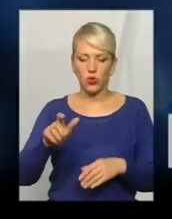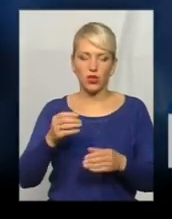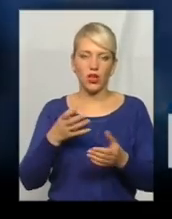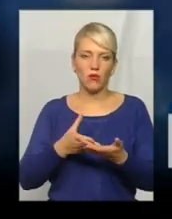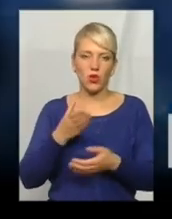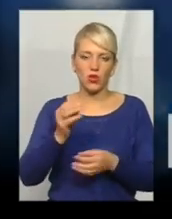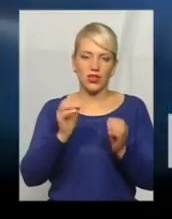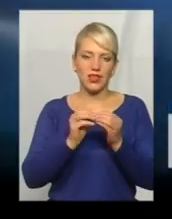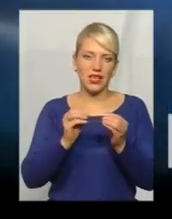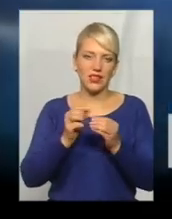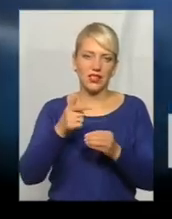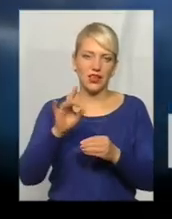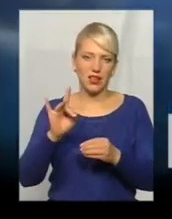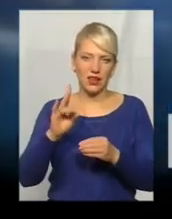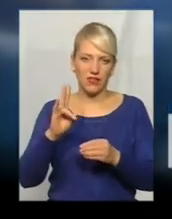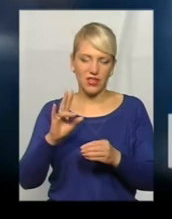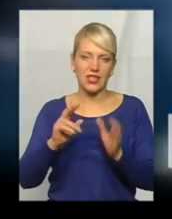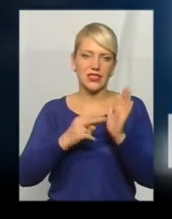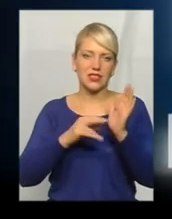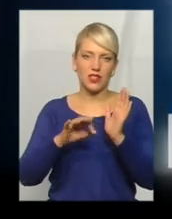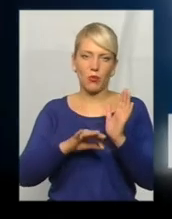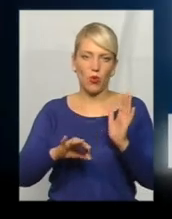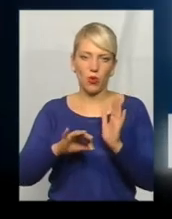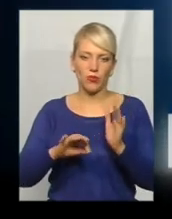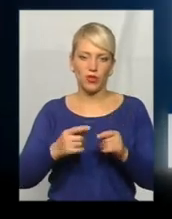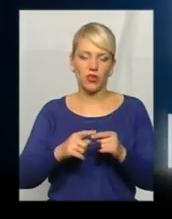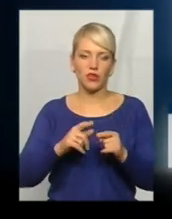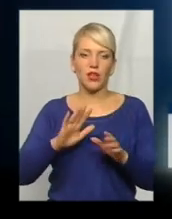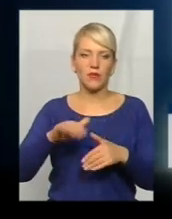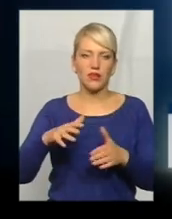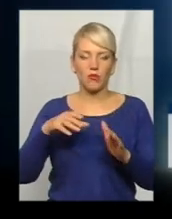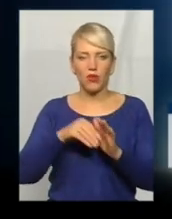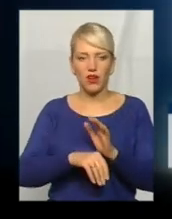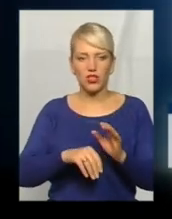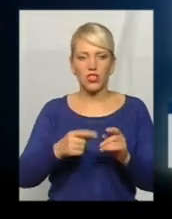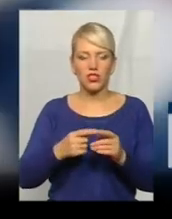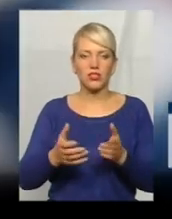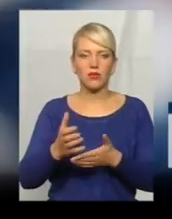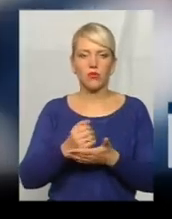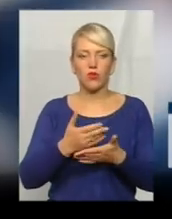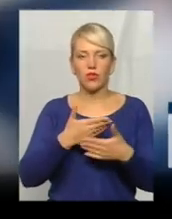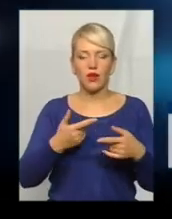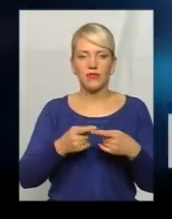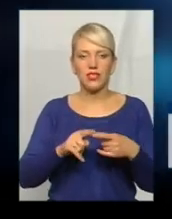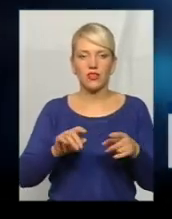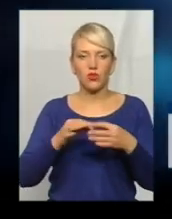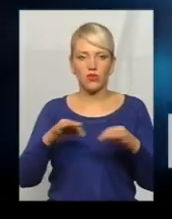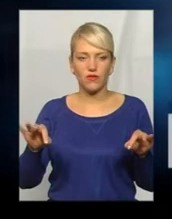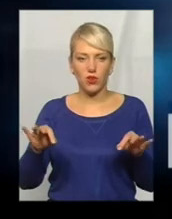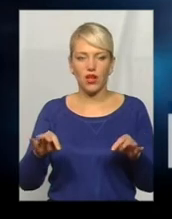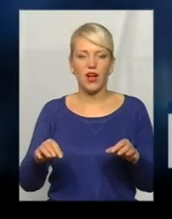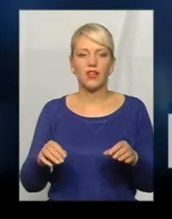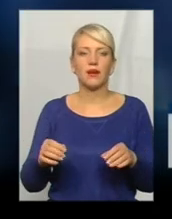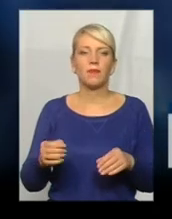з однієї людини на місяць. Після запровадження роздільного збору нам це дозволяє